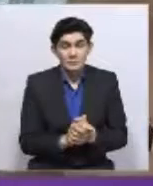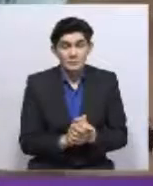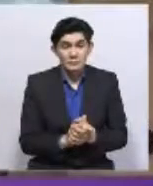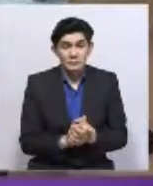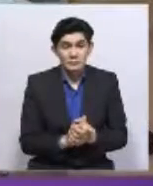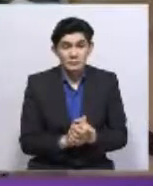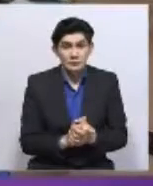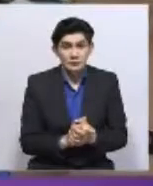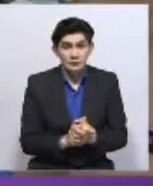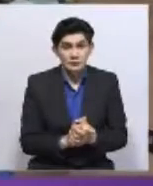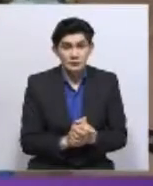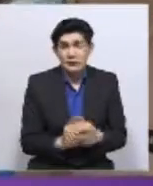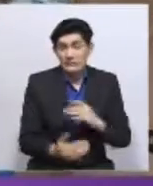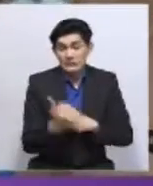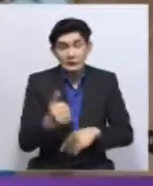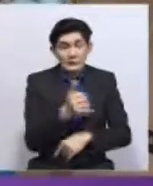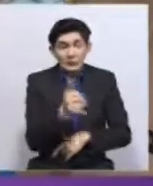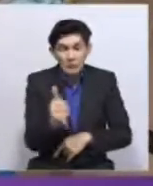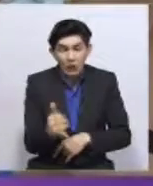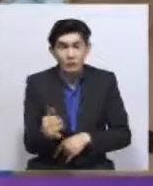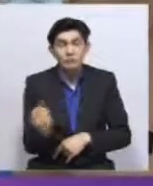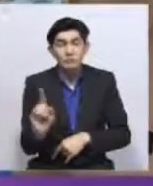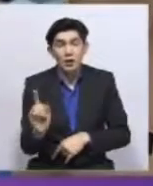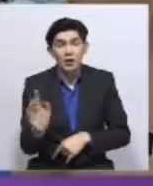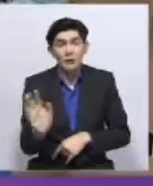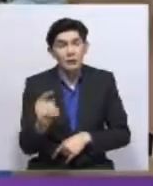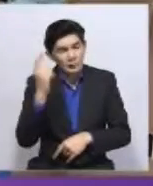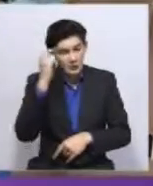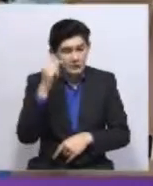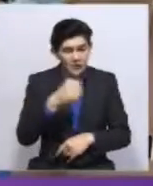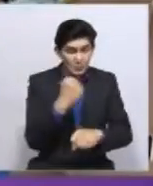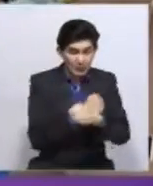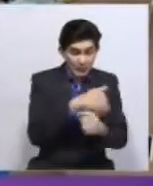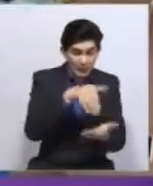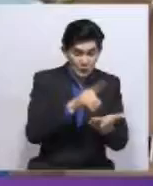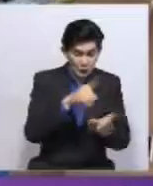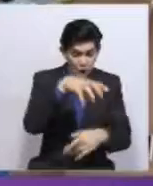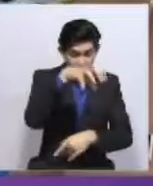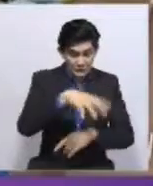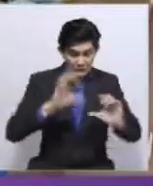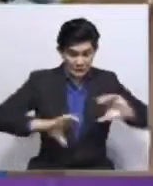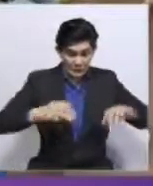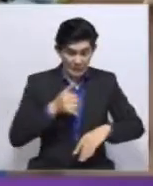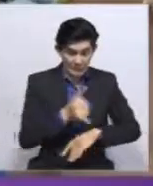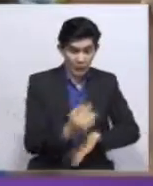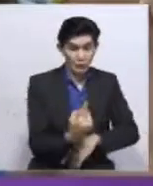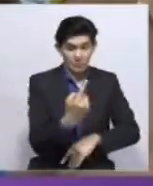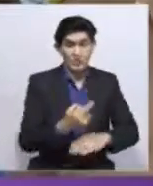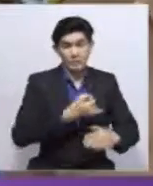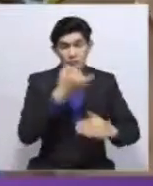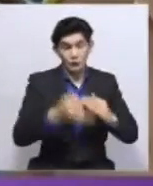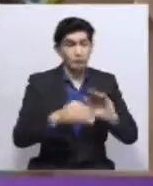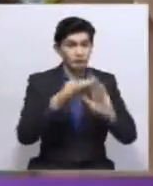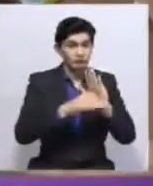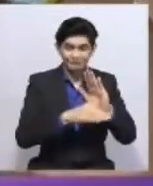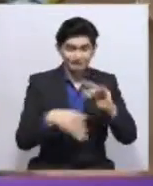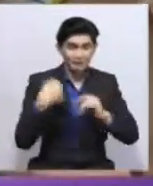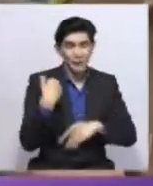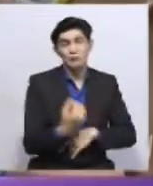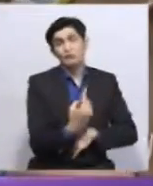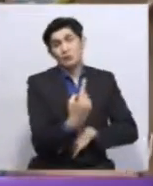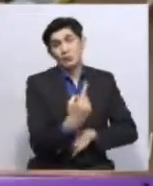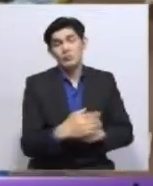ไปที่จุดอื่นๆเลยท่านมาที่ศูนย์ราชการแรงงานนะครับทุกอย่างกระบวนการตามขั้นตอนตั้งแ